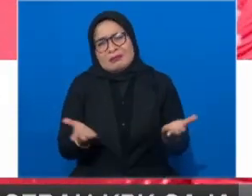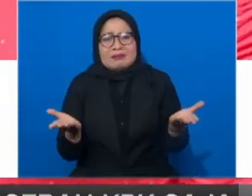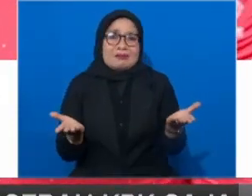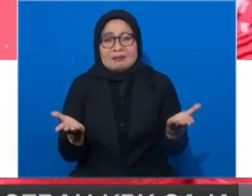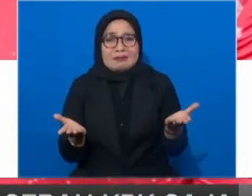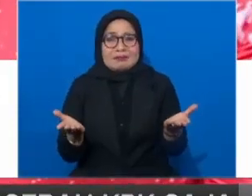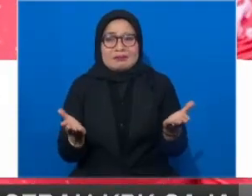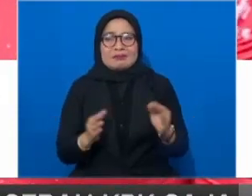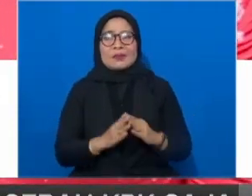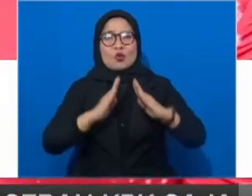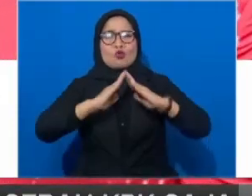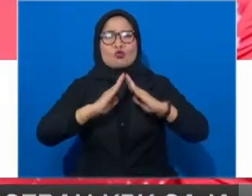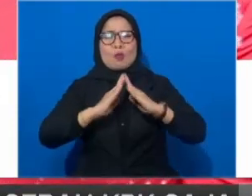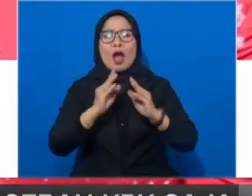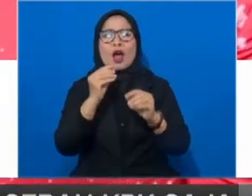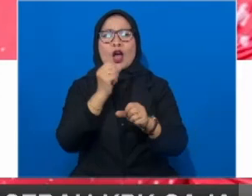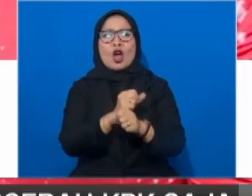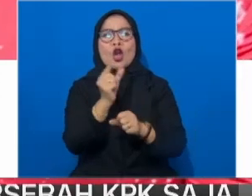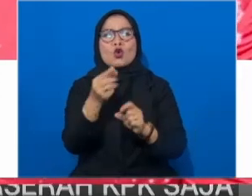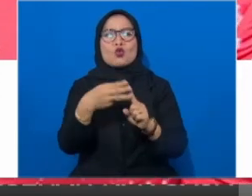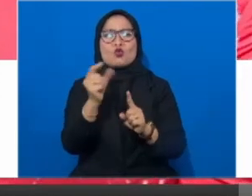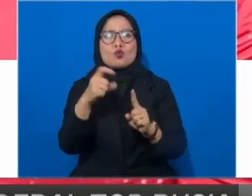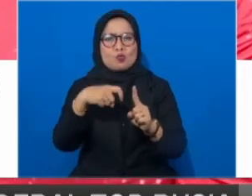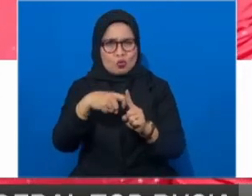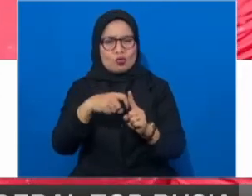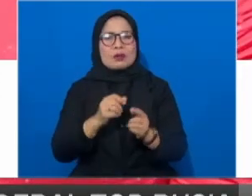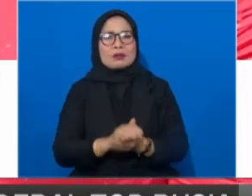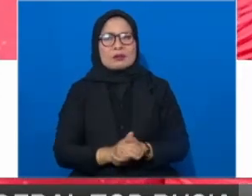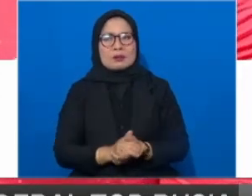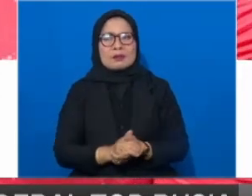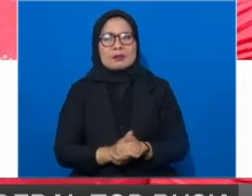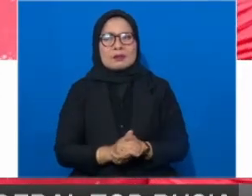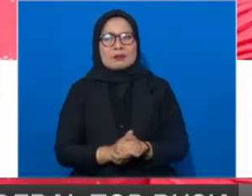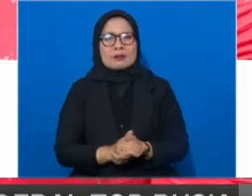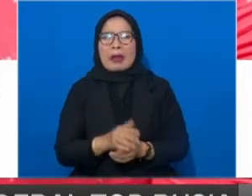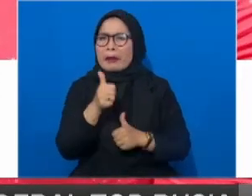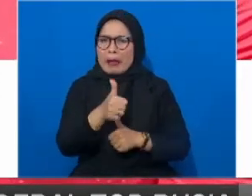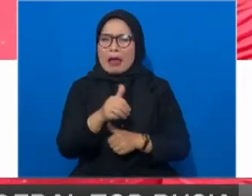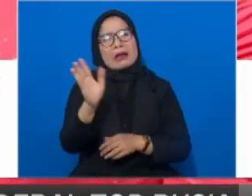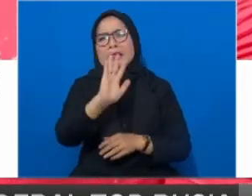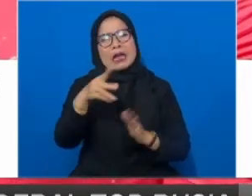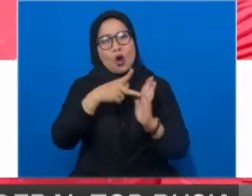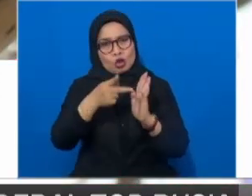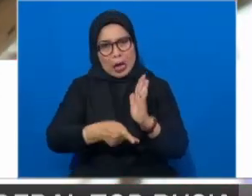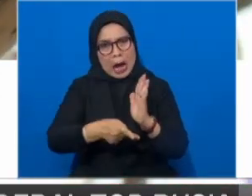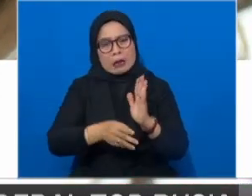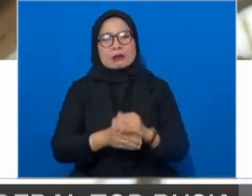rumah gubuk mah. Enaknya enak ya, tapi enak sih nggak ngontrak. Rumah sendiri.